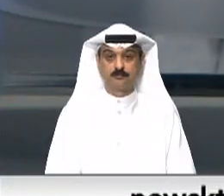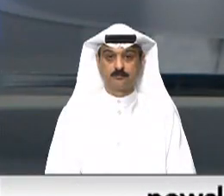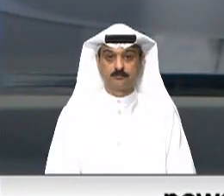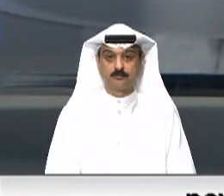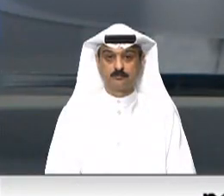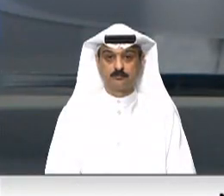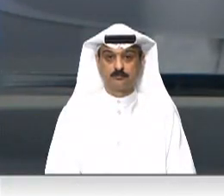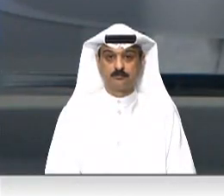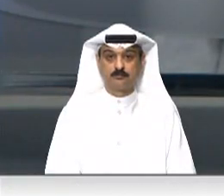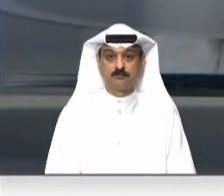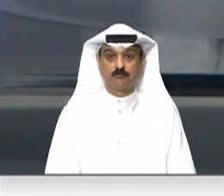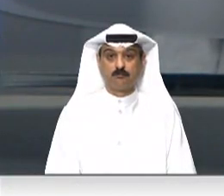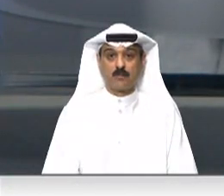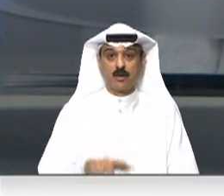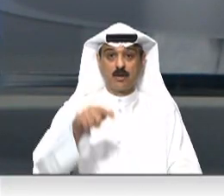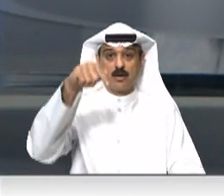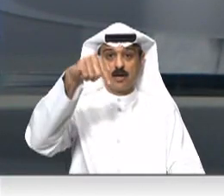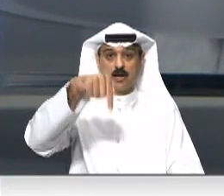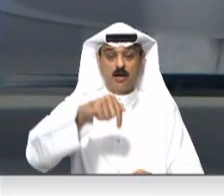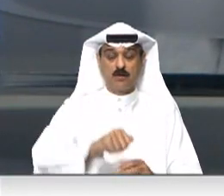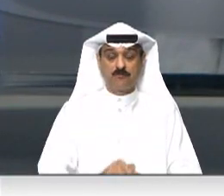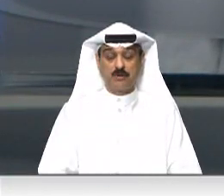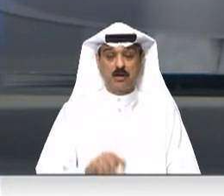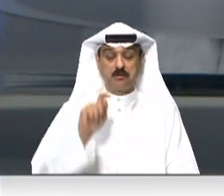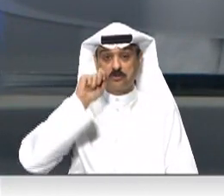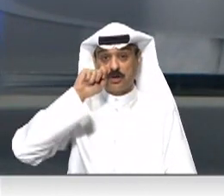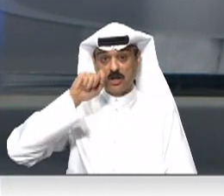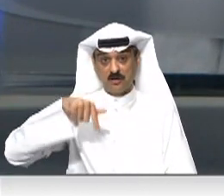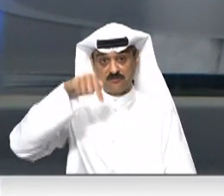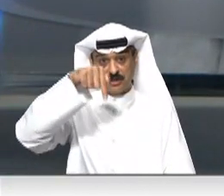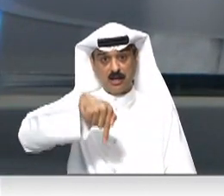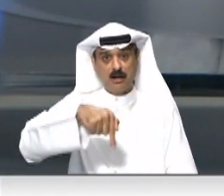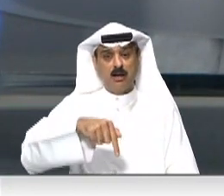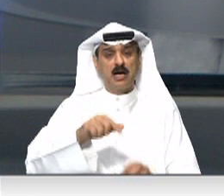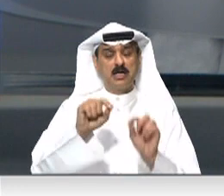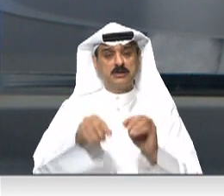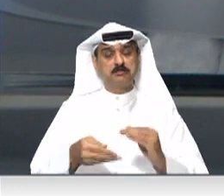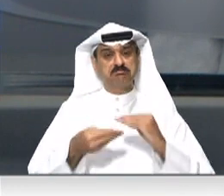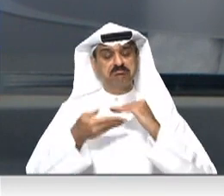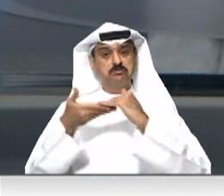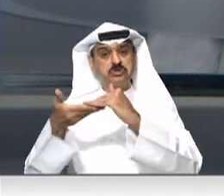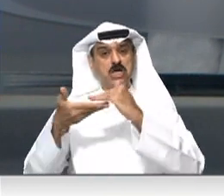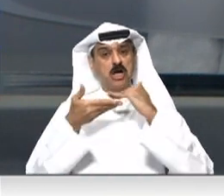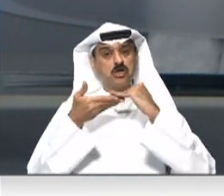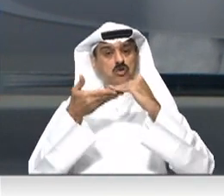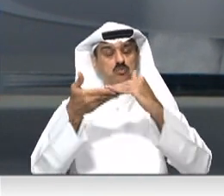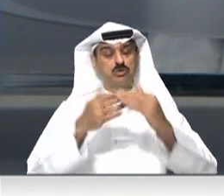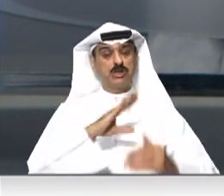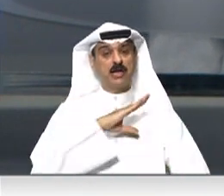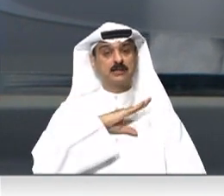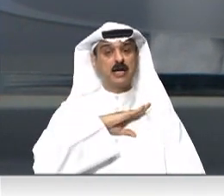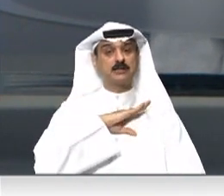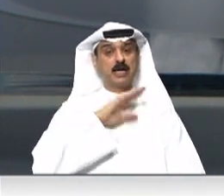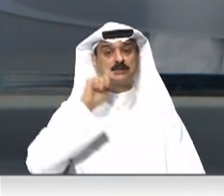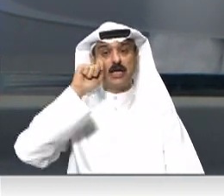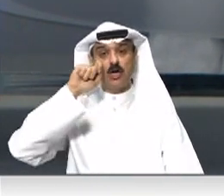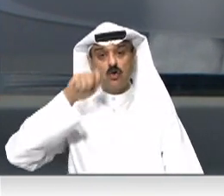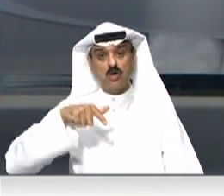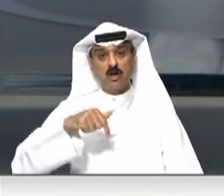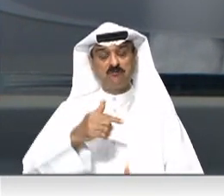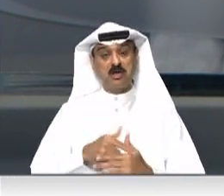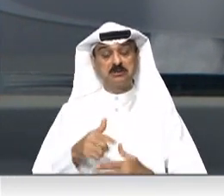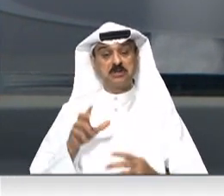ضعت اوكرانيا حلفائها الغربيين الى تجاوز كل الخطوط الحمراء لمدها بالمساعدات العسكريه لمواجهات